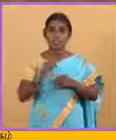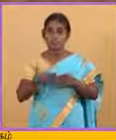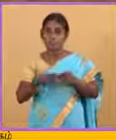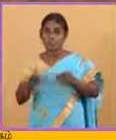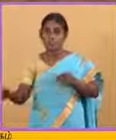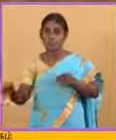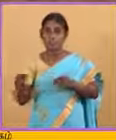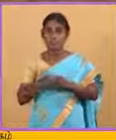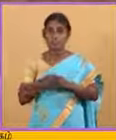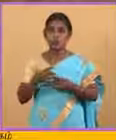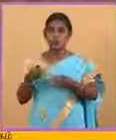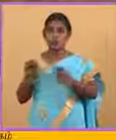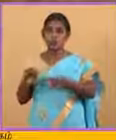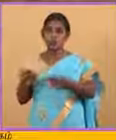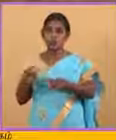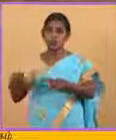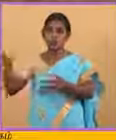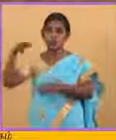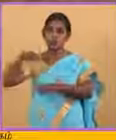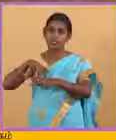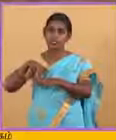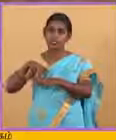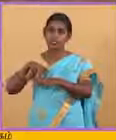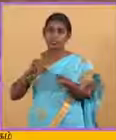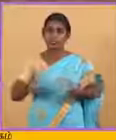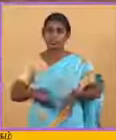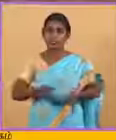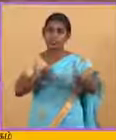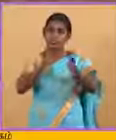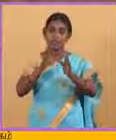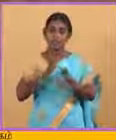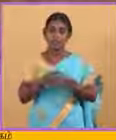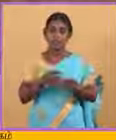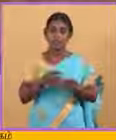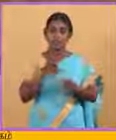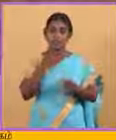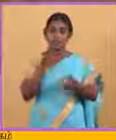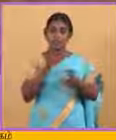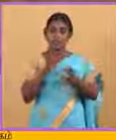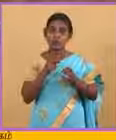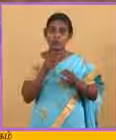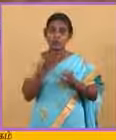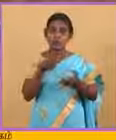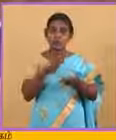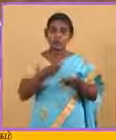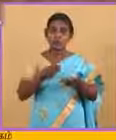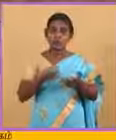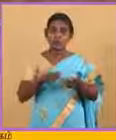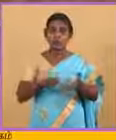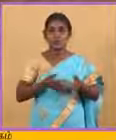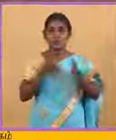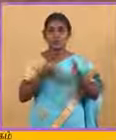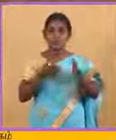கொண்டு அங்கு சாலையில் போகும் உப்பு வண்டிகளை எண்ணிக்கொண்டிருந்தனர். அதை பார்த்த